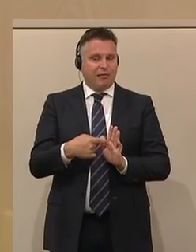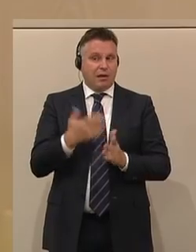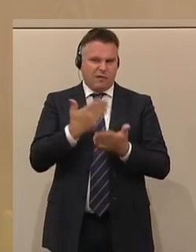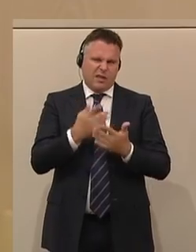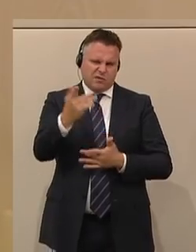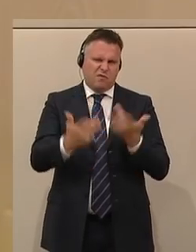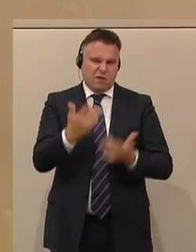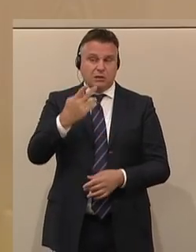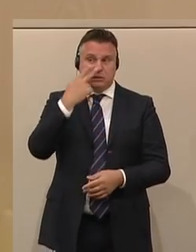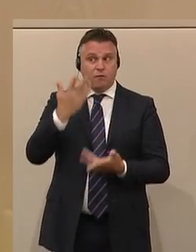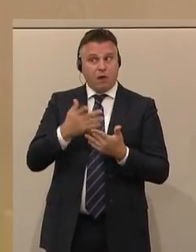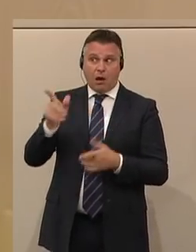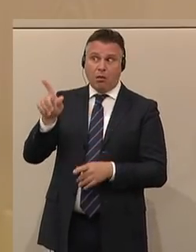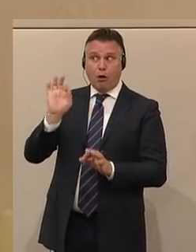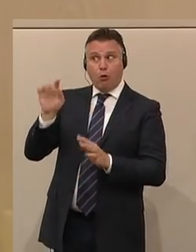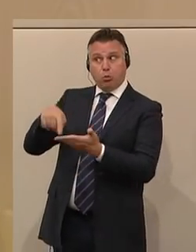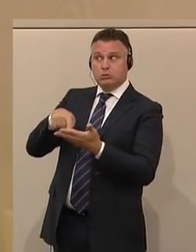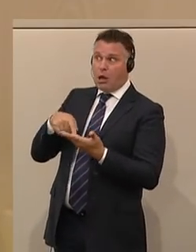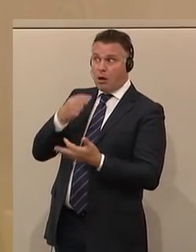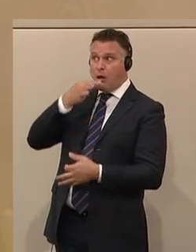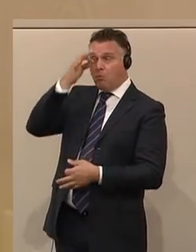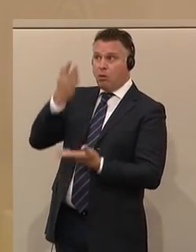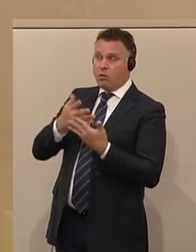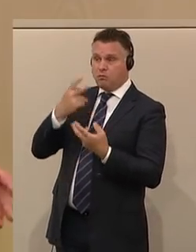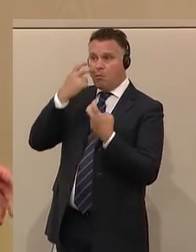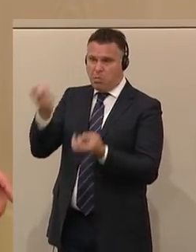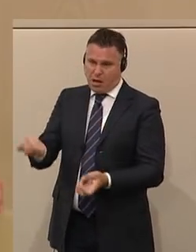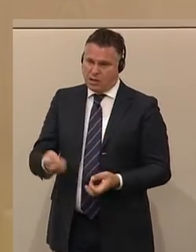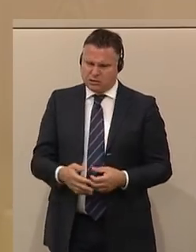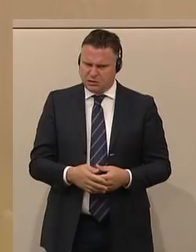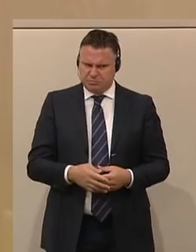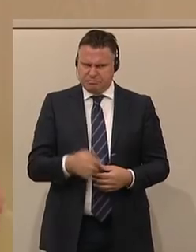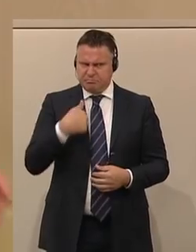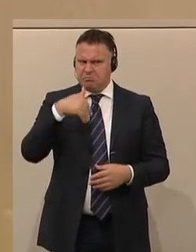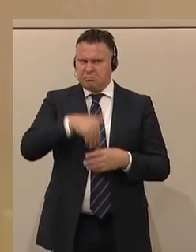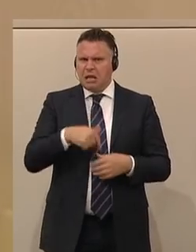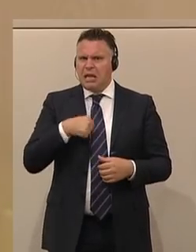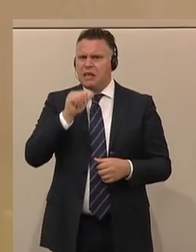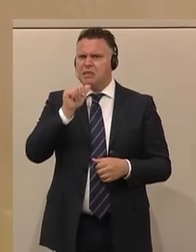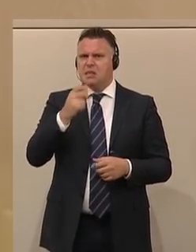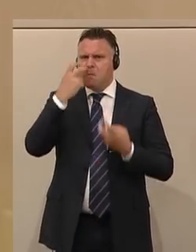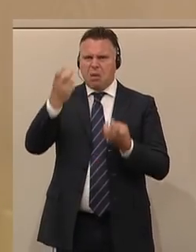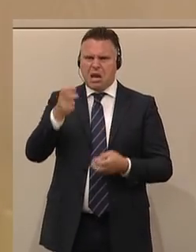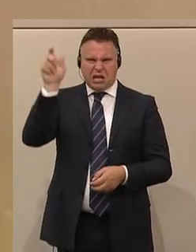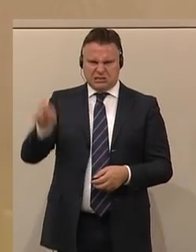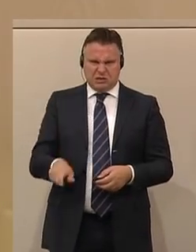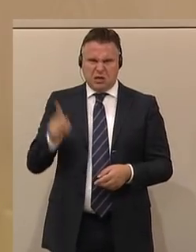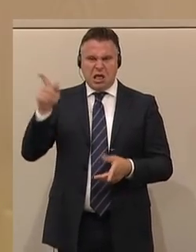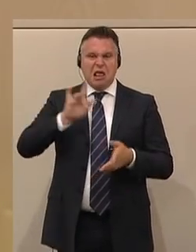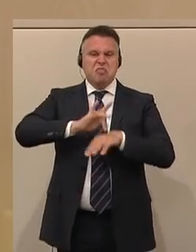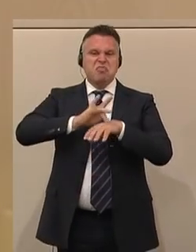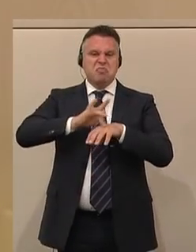ihren Beifall und das ist das die Attraktion. Ich bin nicht beeindruckt, wenn einer mit